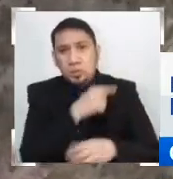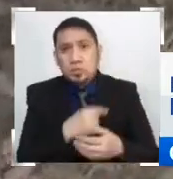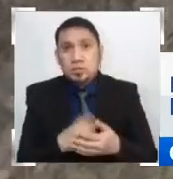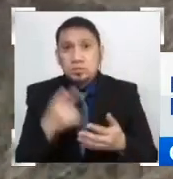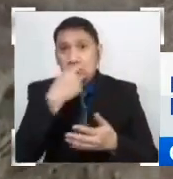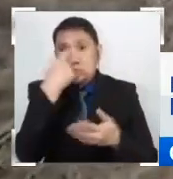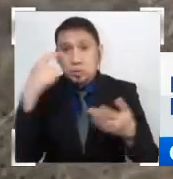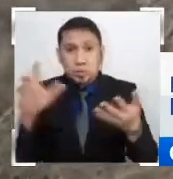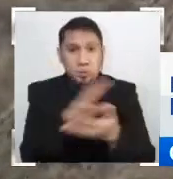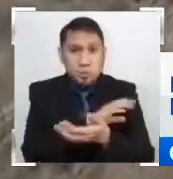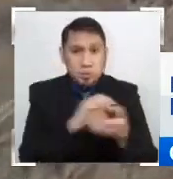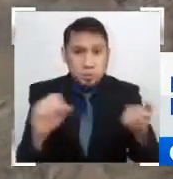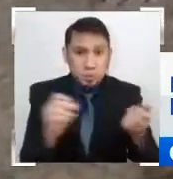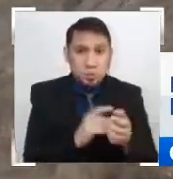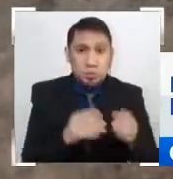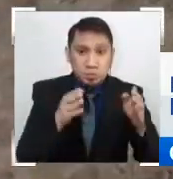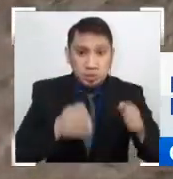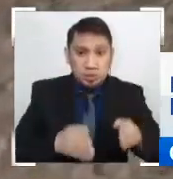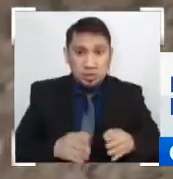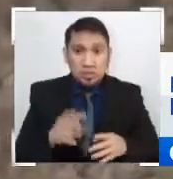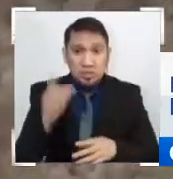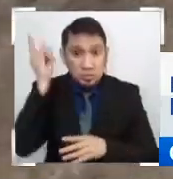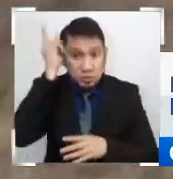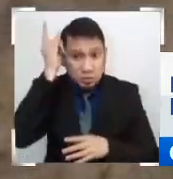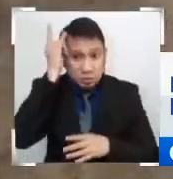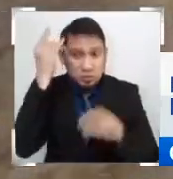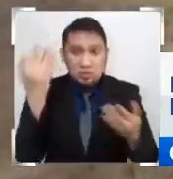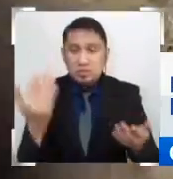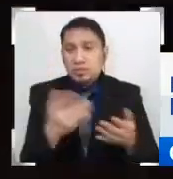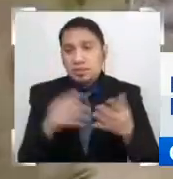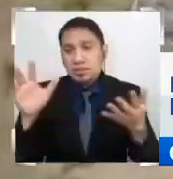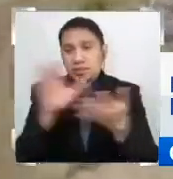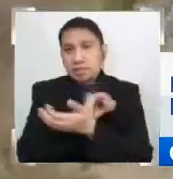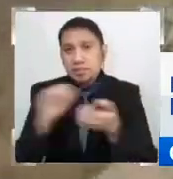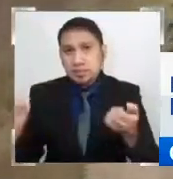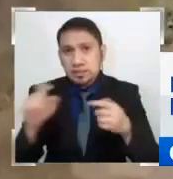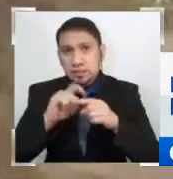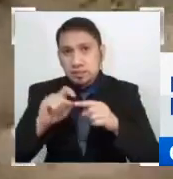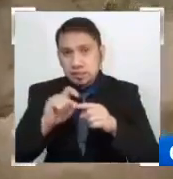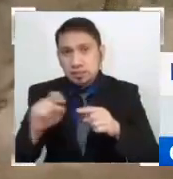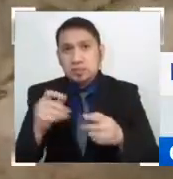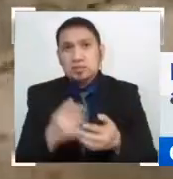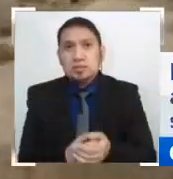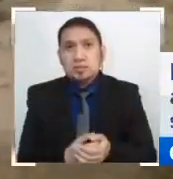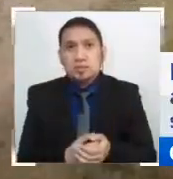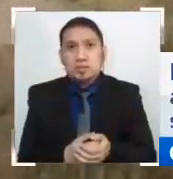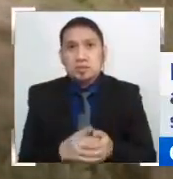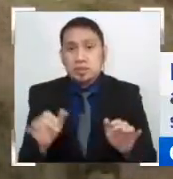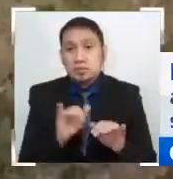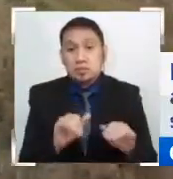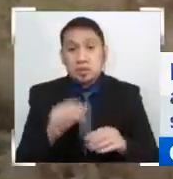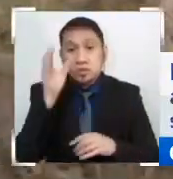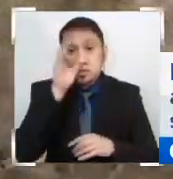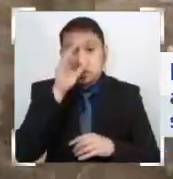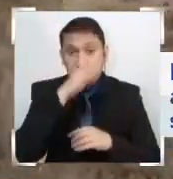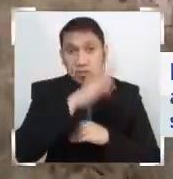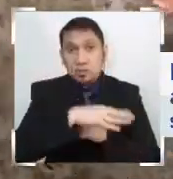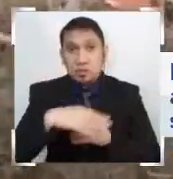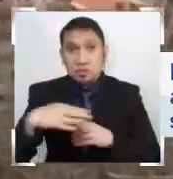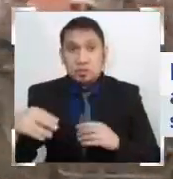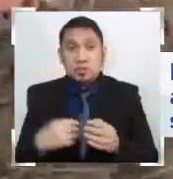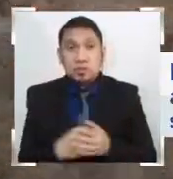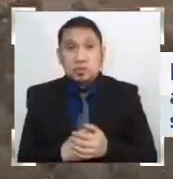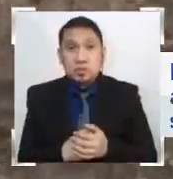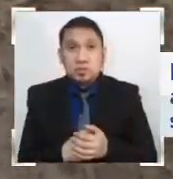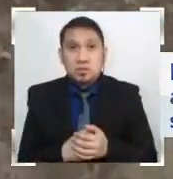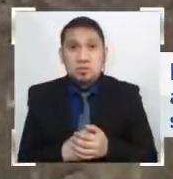ang mga transmission tower ng National Grid Corporation of the Philippines tulad dito sa Cebu at Bohol. Ang sabi ng National Electrification Administration